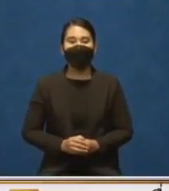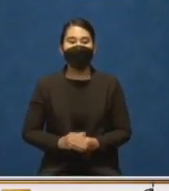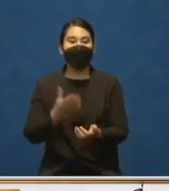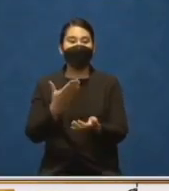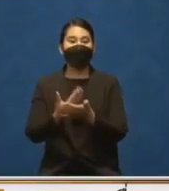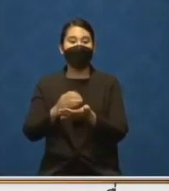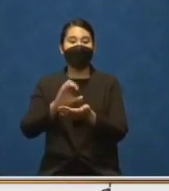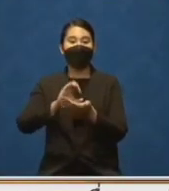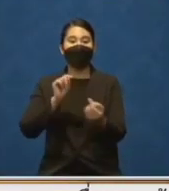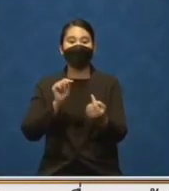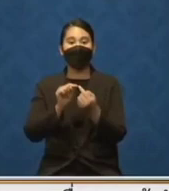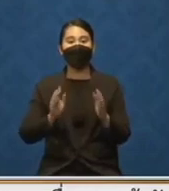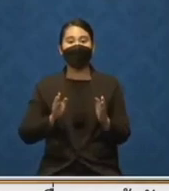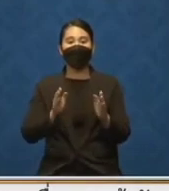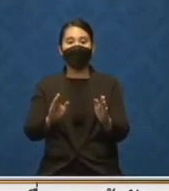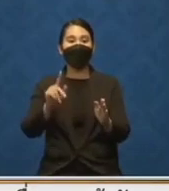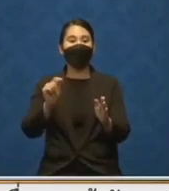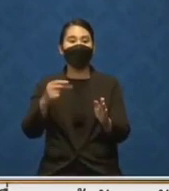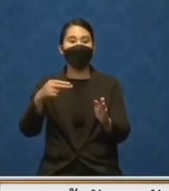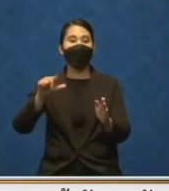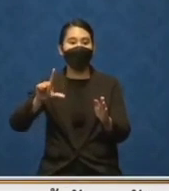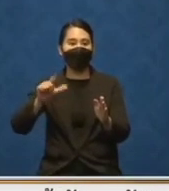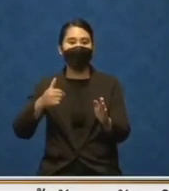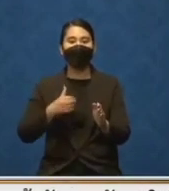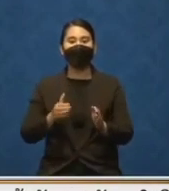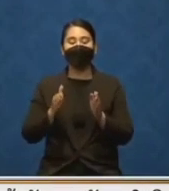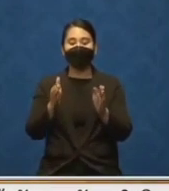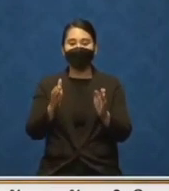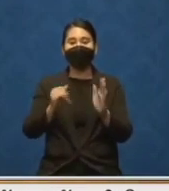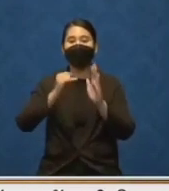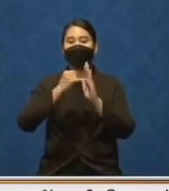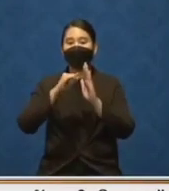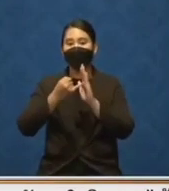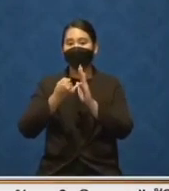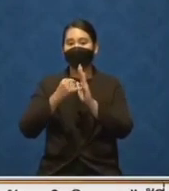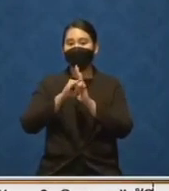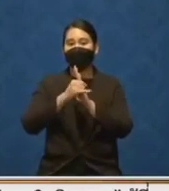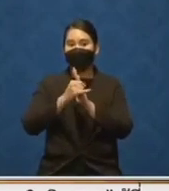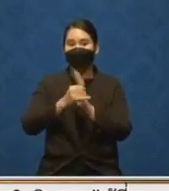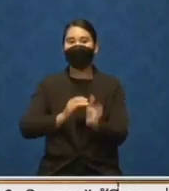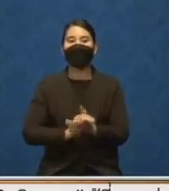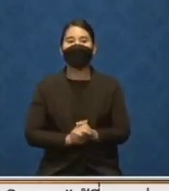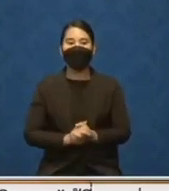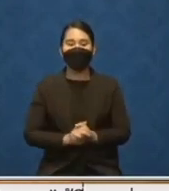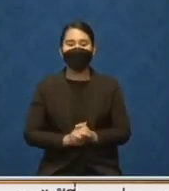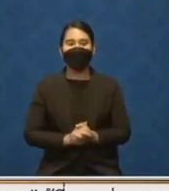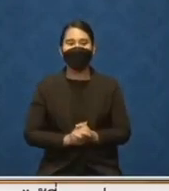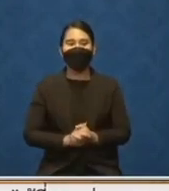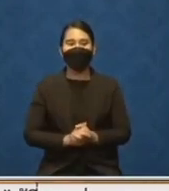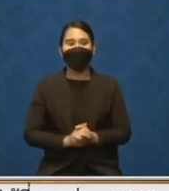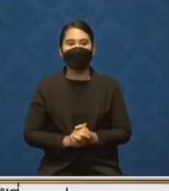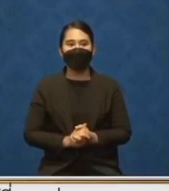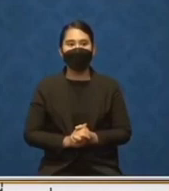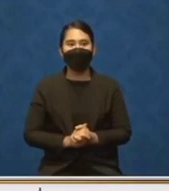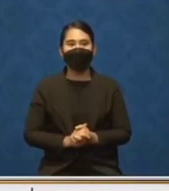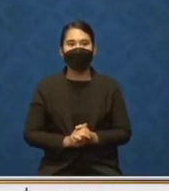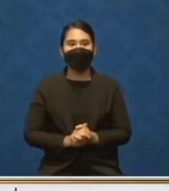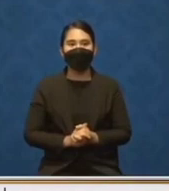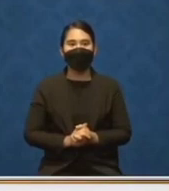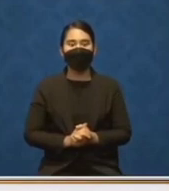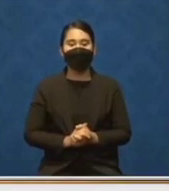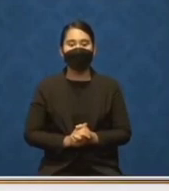บดผ่านไปยังกรมทางหลวงจังหวัดจันทบุรีครับท่านประธานที่เคารพครับ